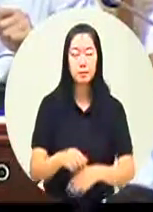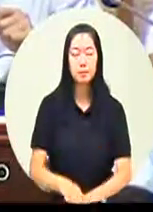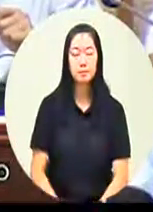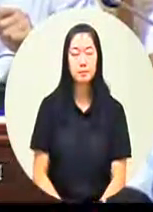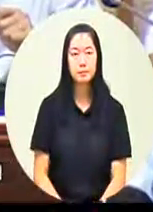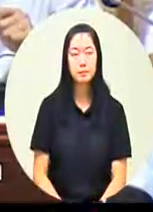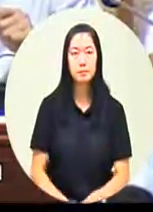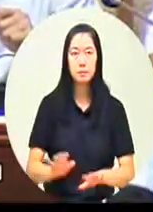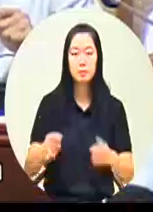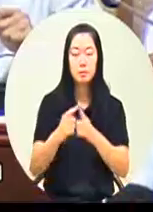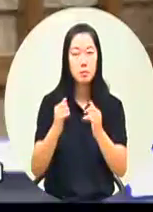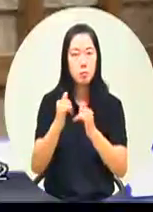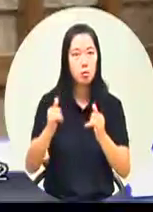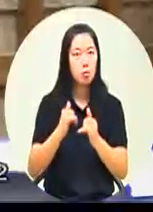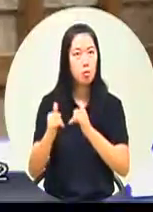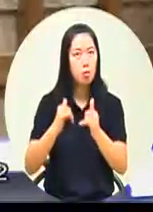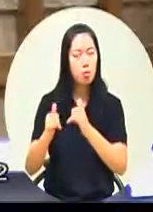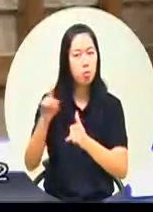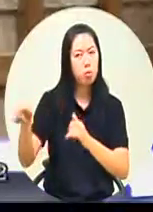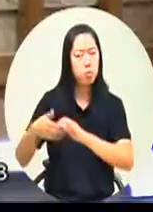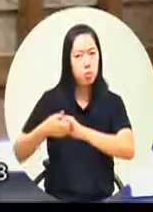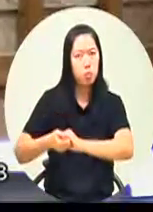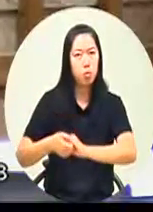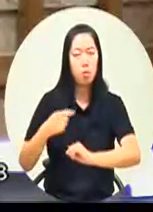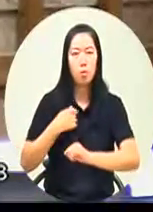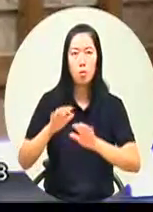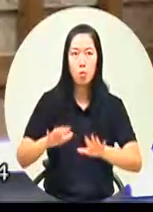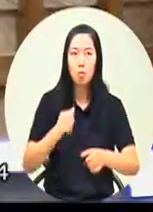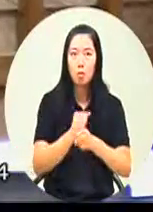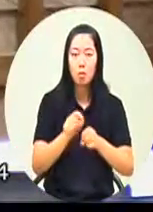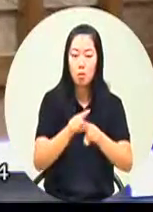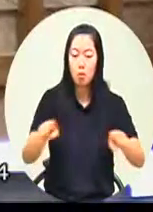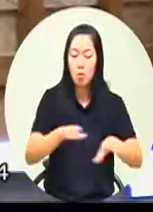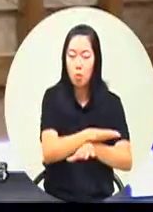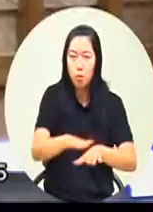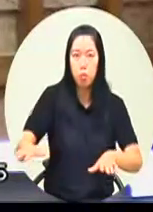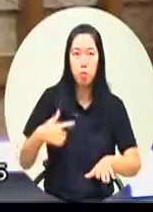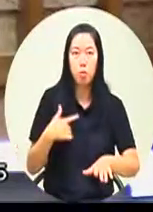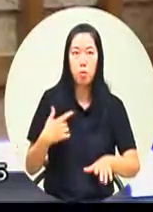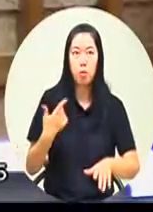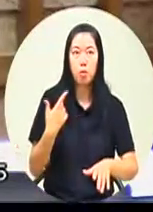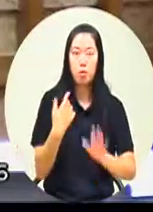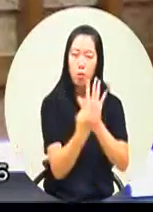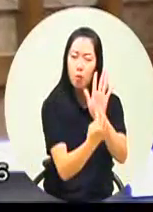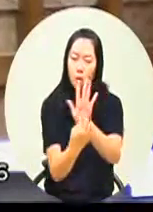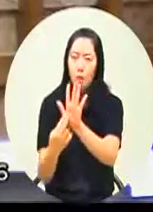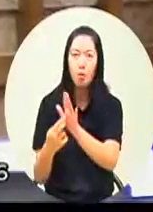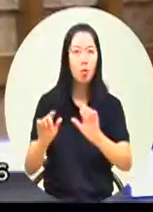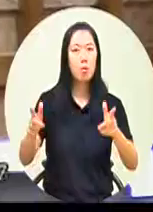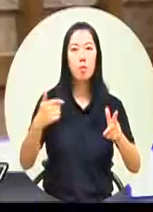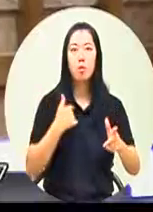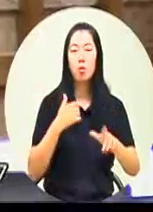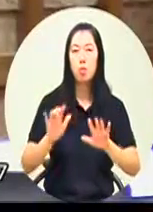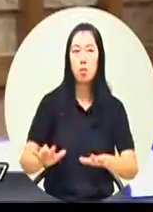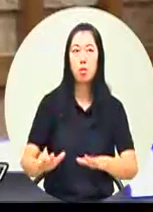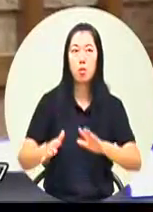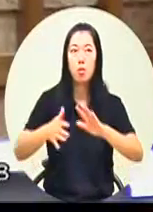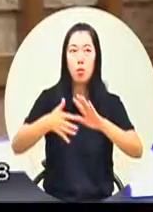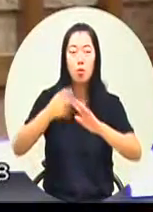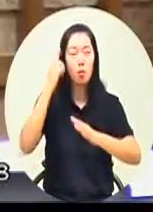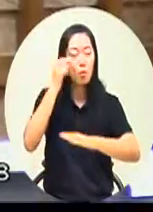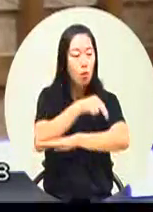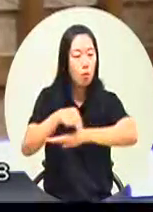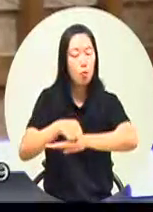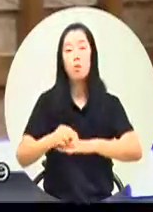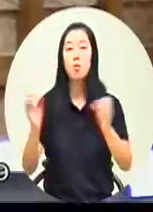们乡亲就一直在决定说，南京都被永平面了，我们出去一直解释，我说目前都还没有任何的规划